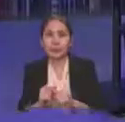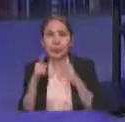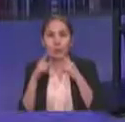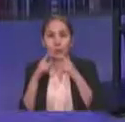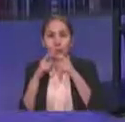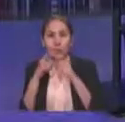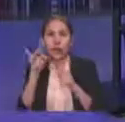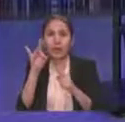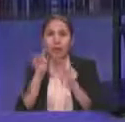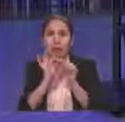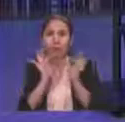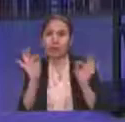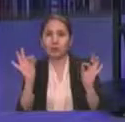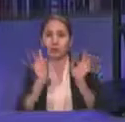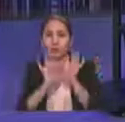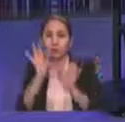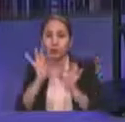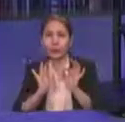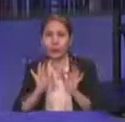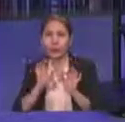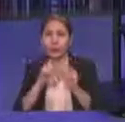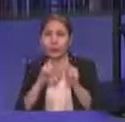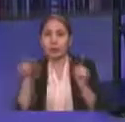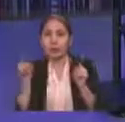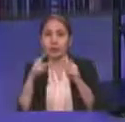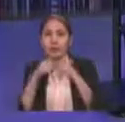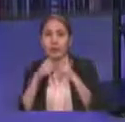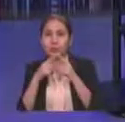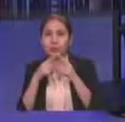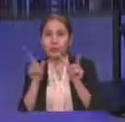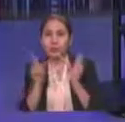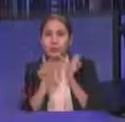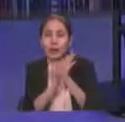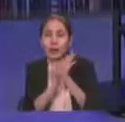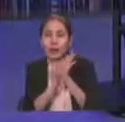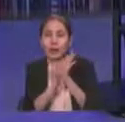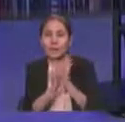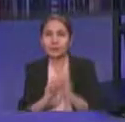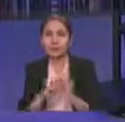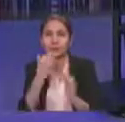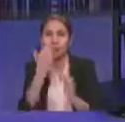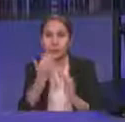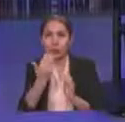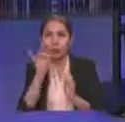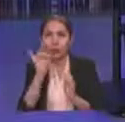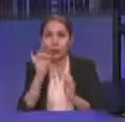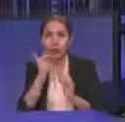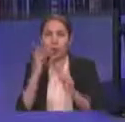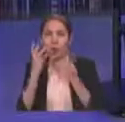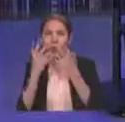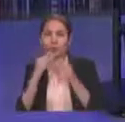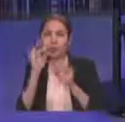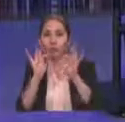Burchakning radian o'lchovi. Burchakning radian o'lchovi bilan bir qatorda uning radian o'lchovi